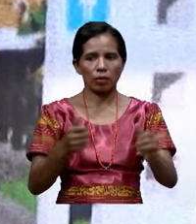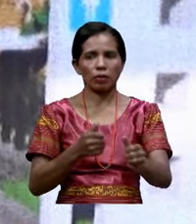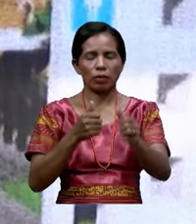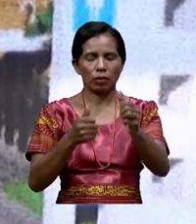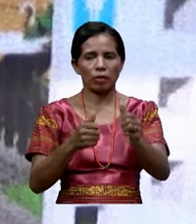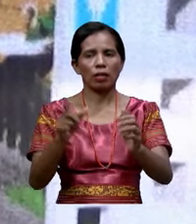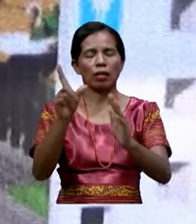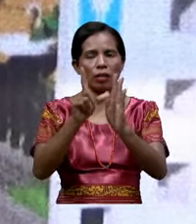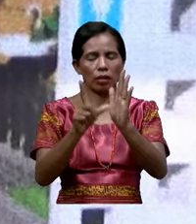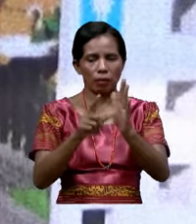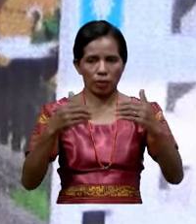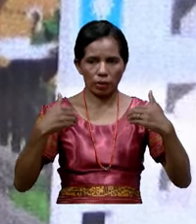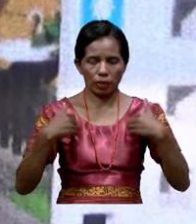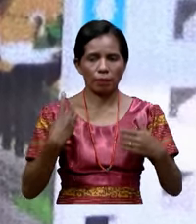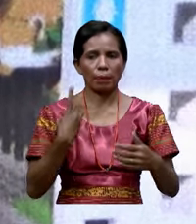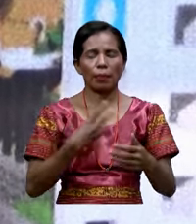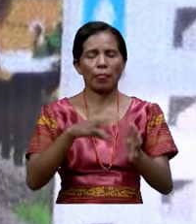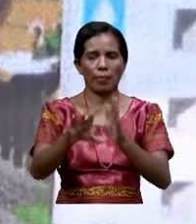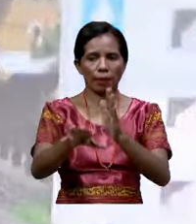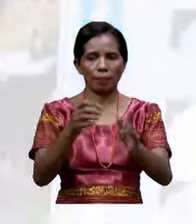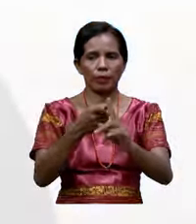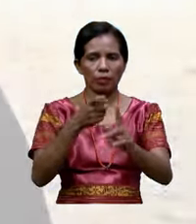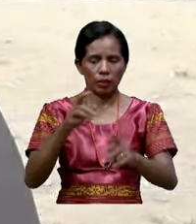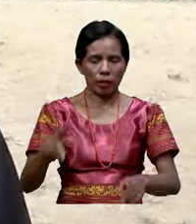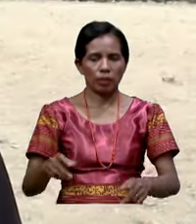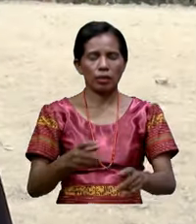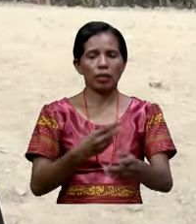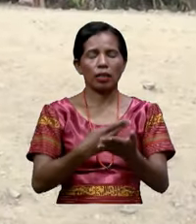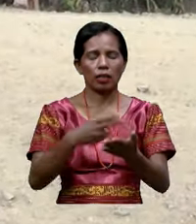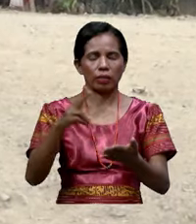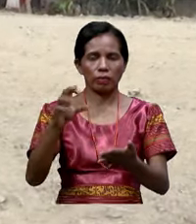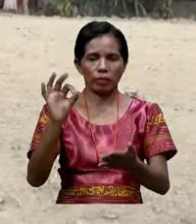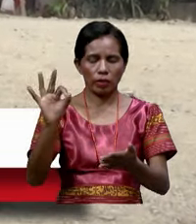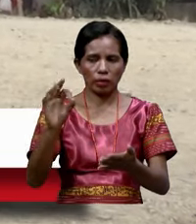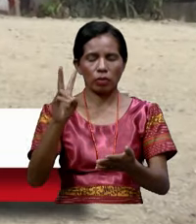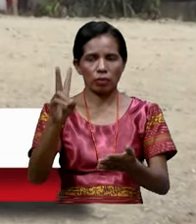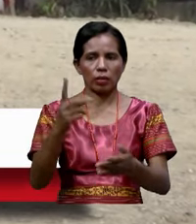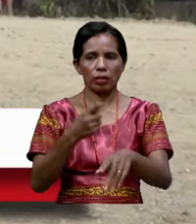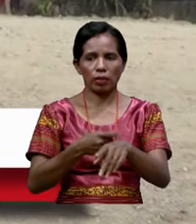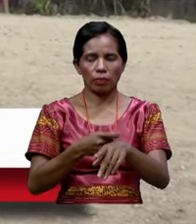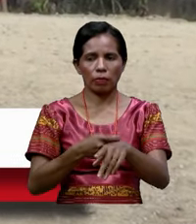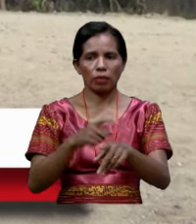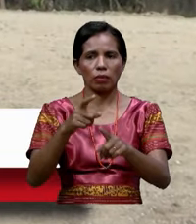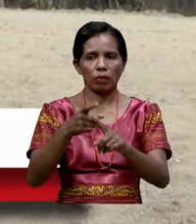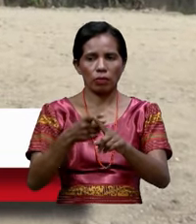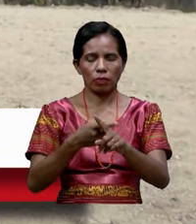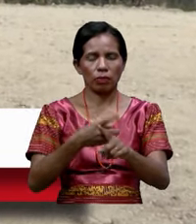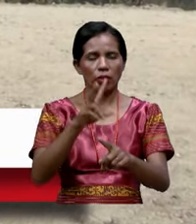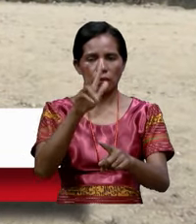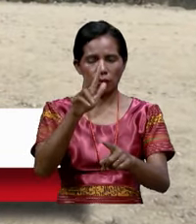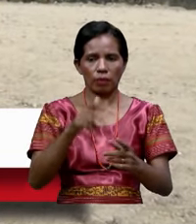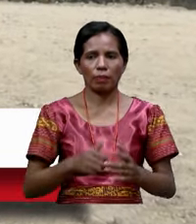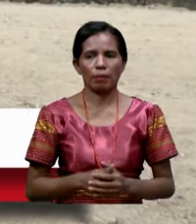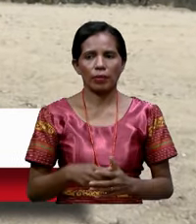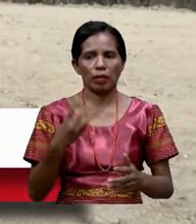kontratu ne be iha. Tratu ne ami hetan di sintina publik rua. Nomos ni be durasang fulan tolo. Be